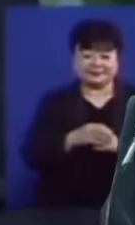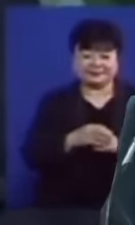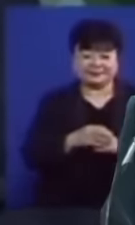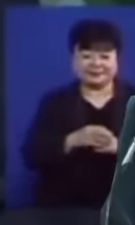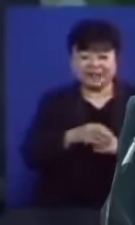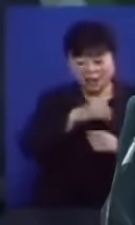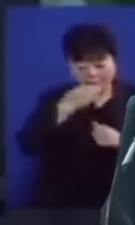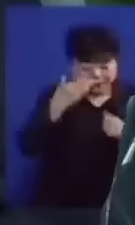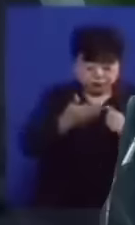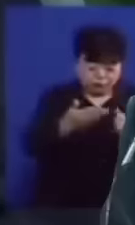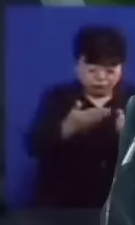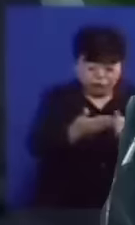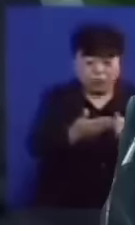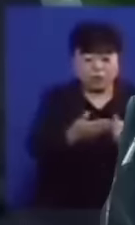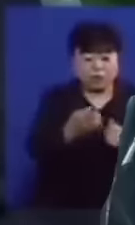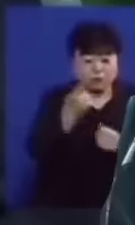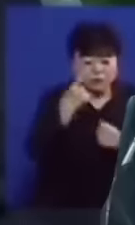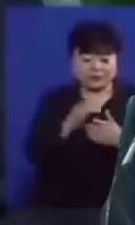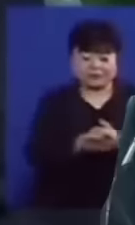밥 먹인 것을 보십시오.